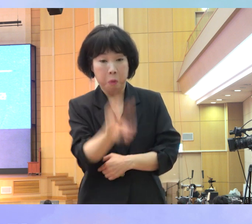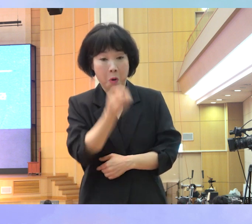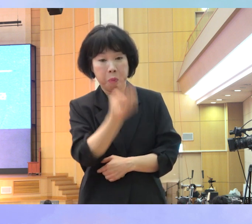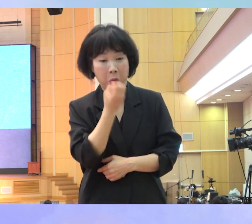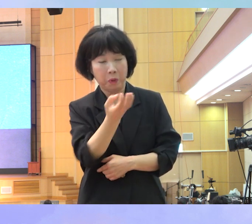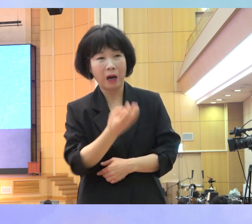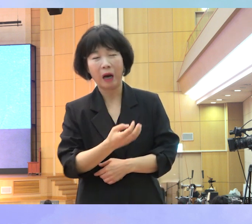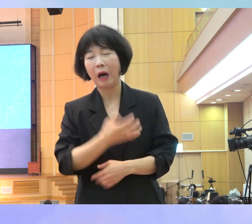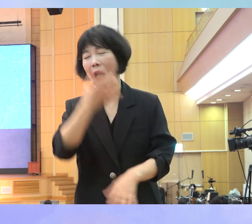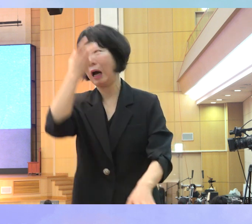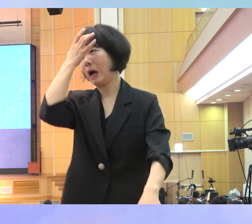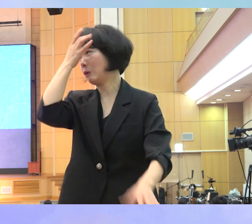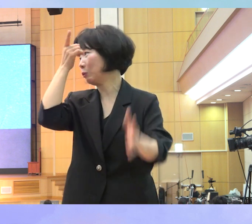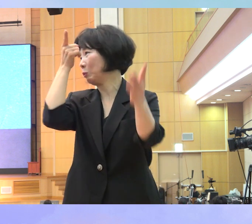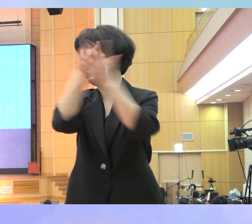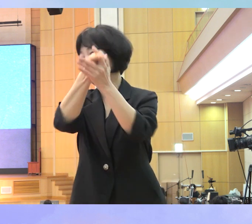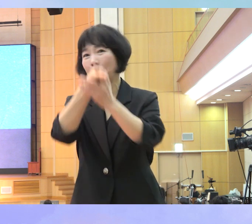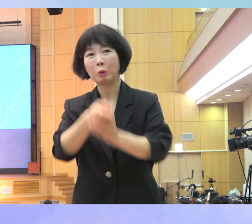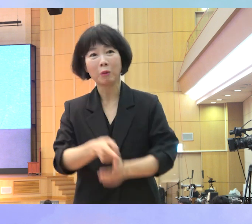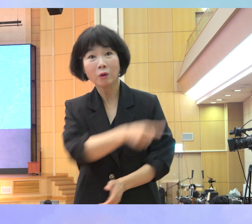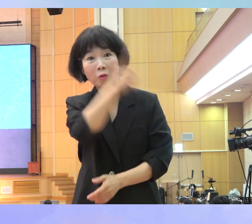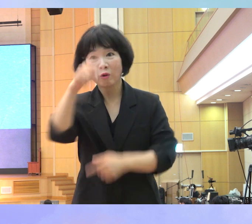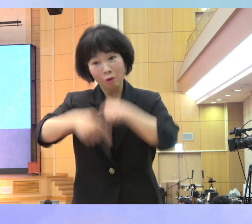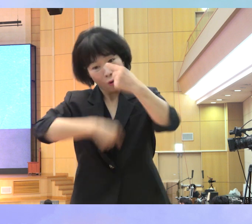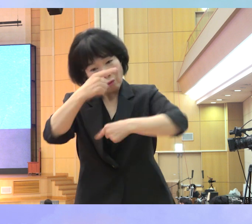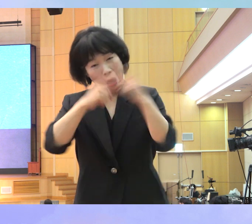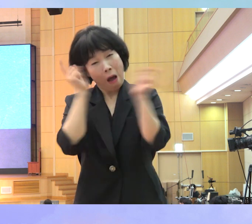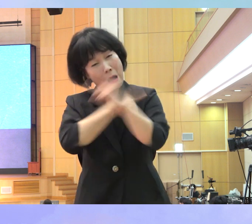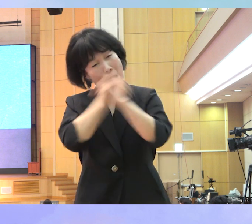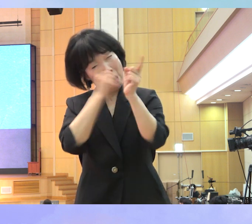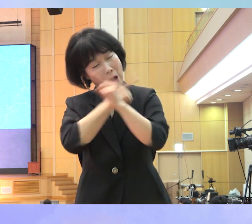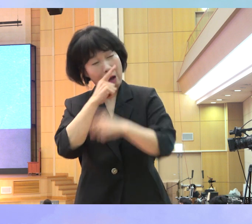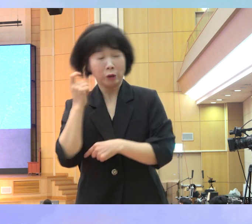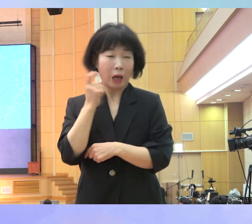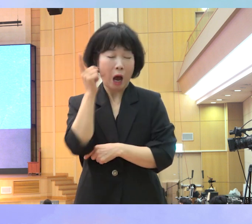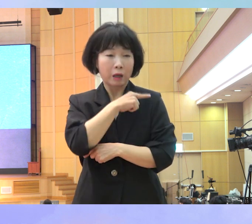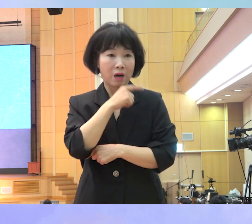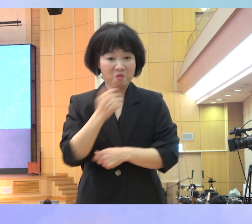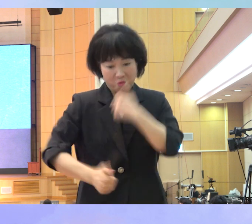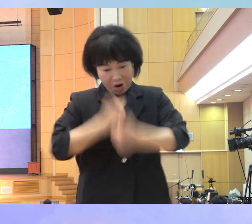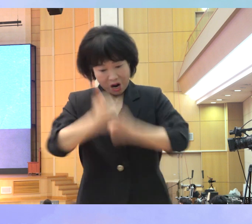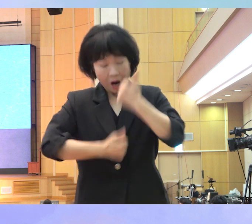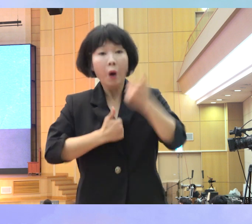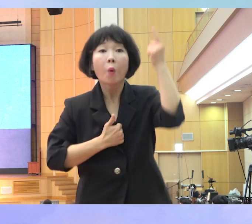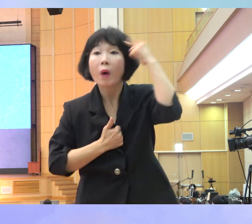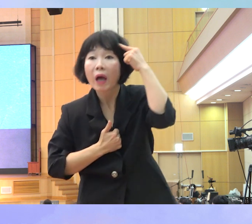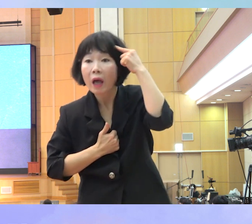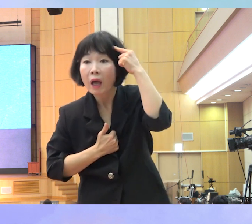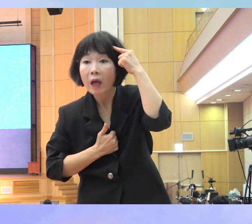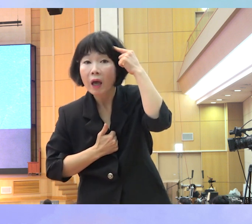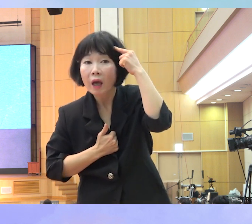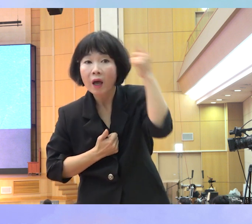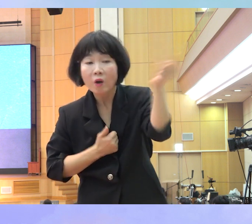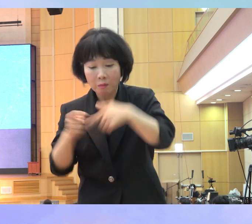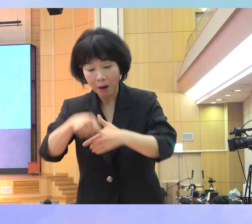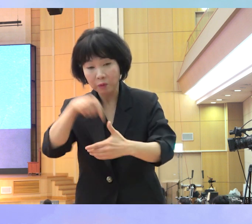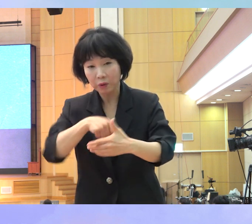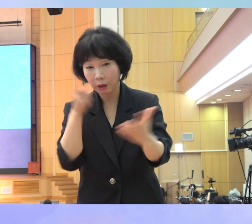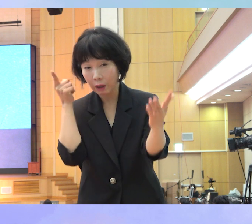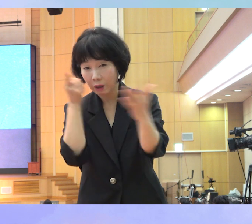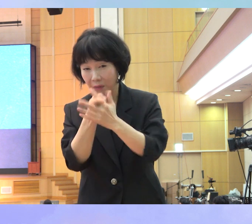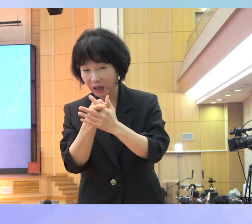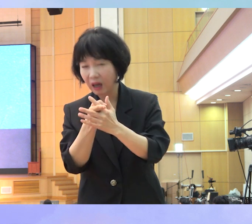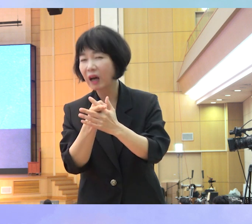말합니다. 여러분이 악한 말을 할 수밖에 없고 불안을 말할 수밖에 없고 화내는 말을 할 수밖에 없는 게 여러분 마음에